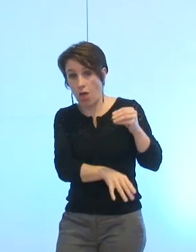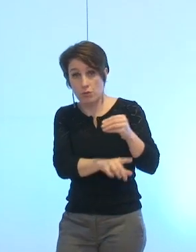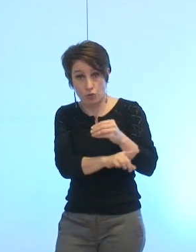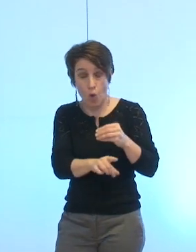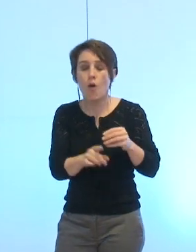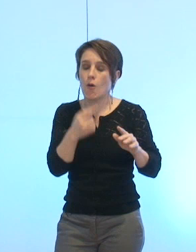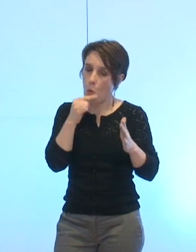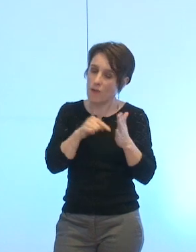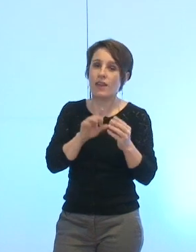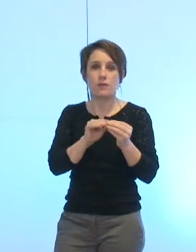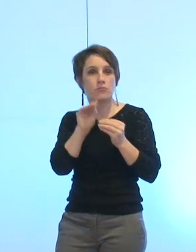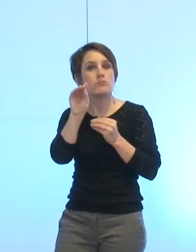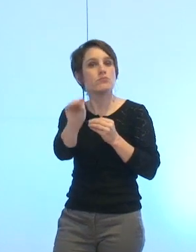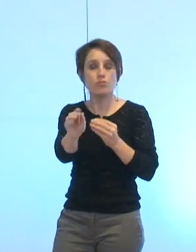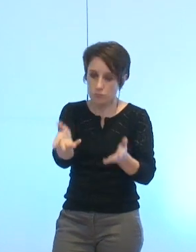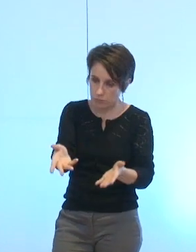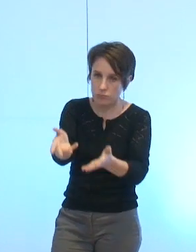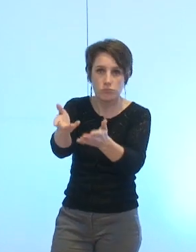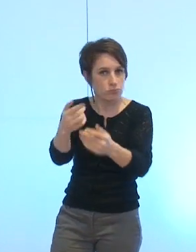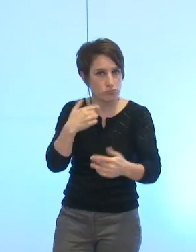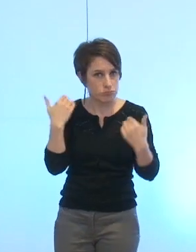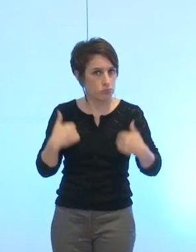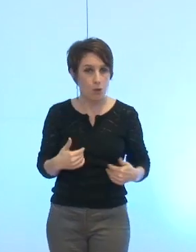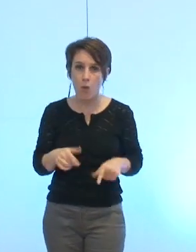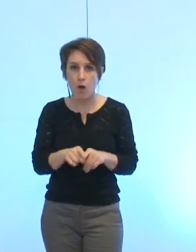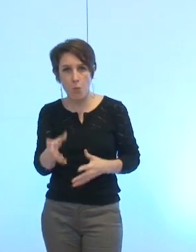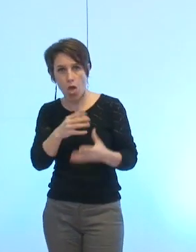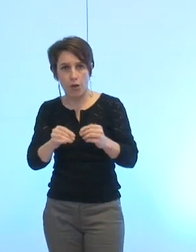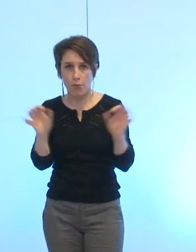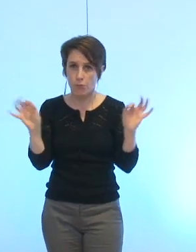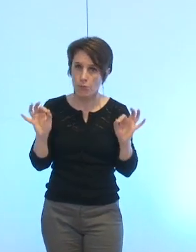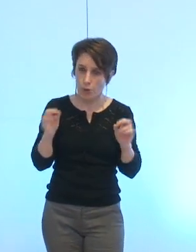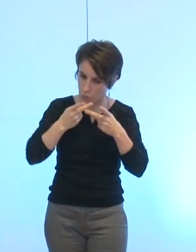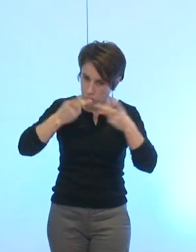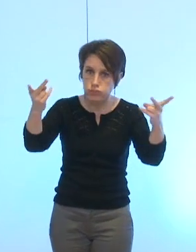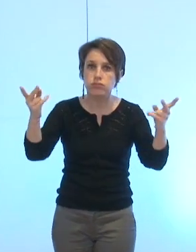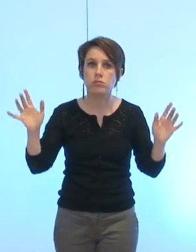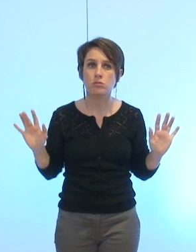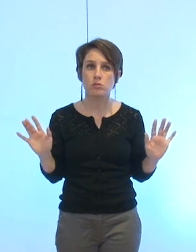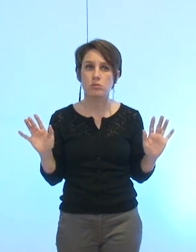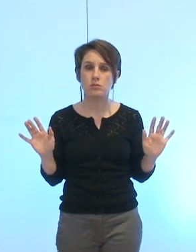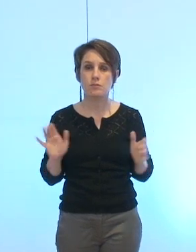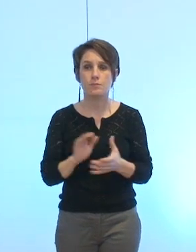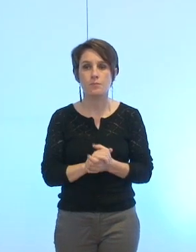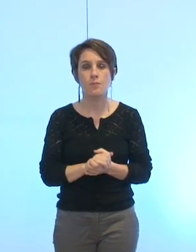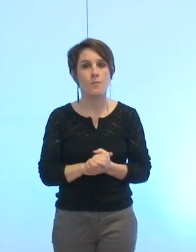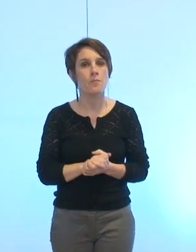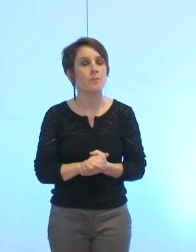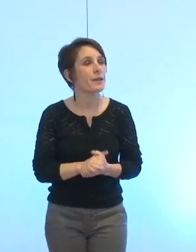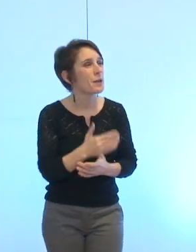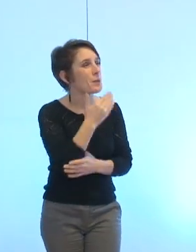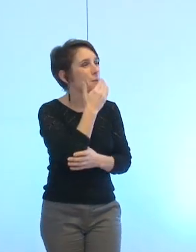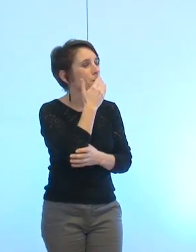un vote de DM que là encore j'assume totalement devant vous tous pour que les choses soient claires